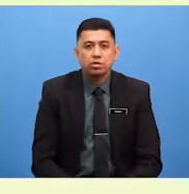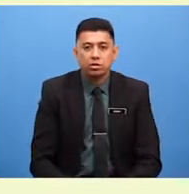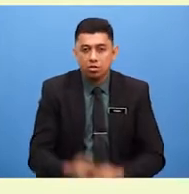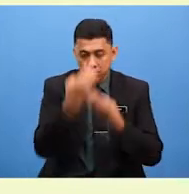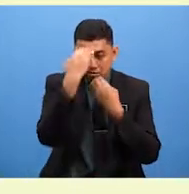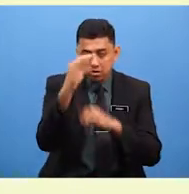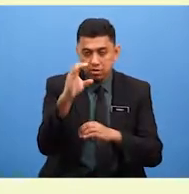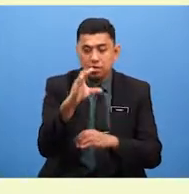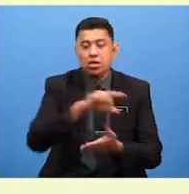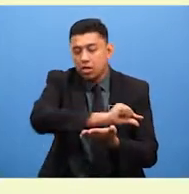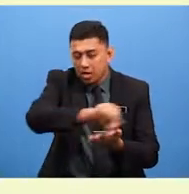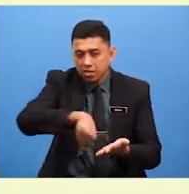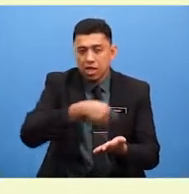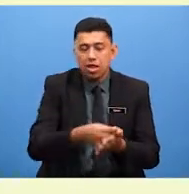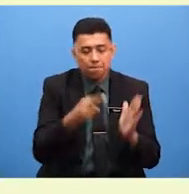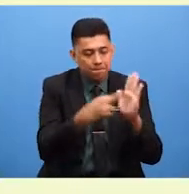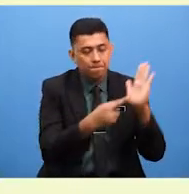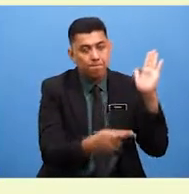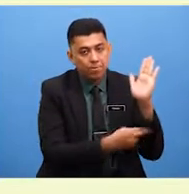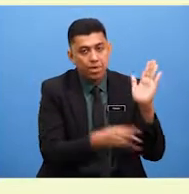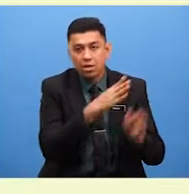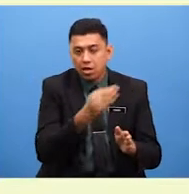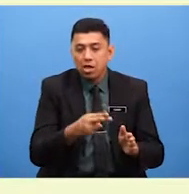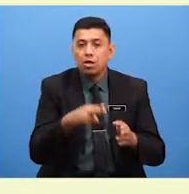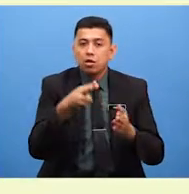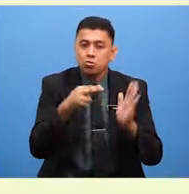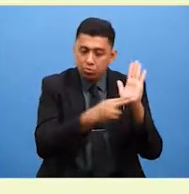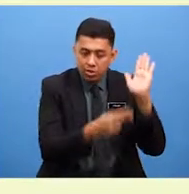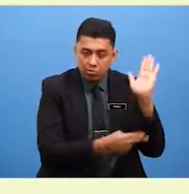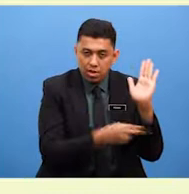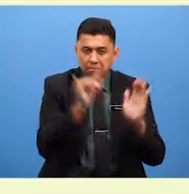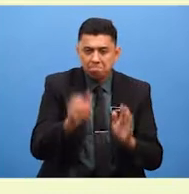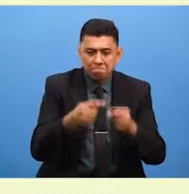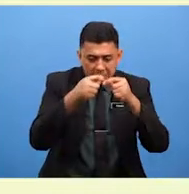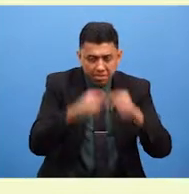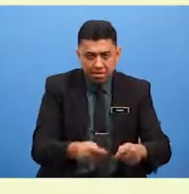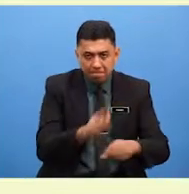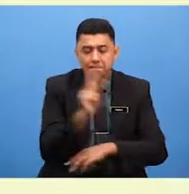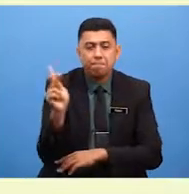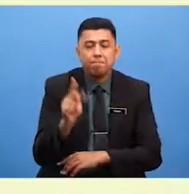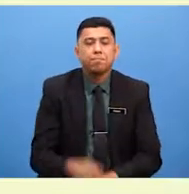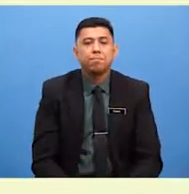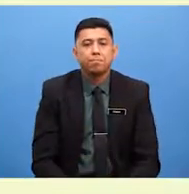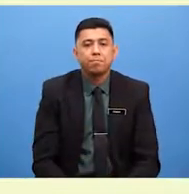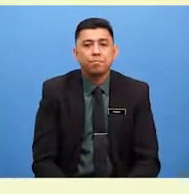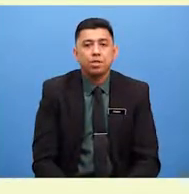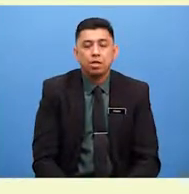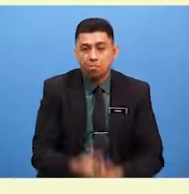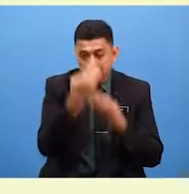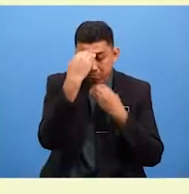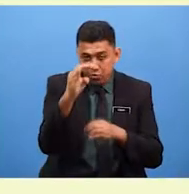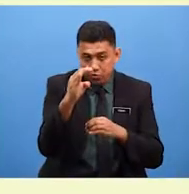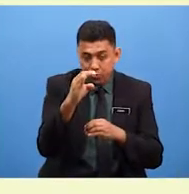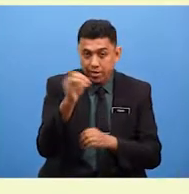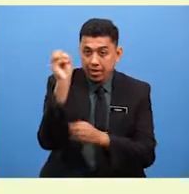patuhi segala peraturan dan undang-undang yang ditetapkan. Dengan cara patuhi